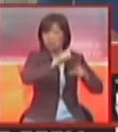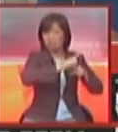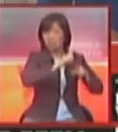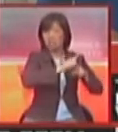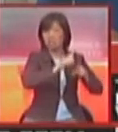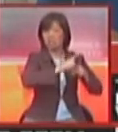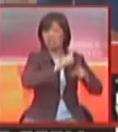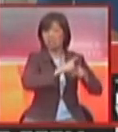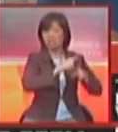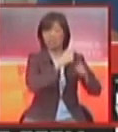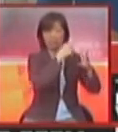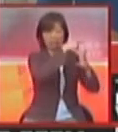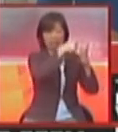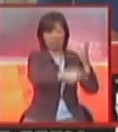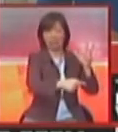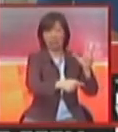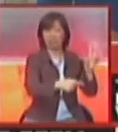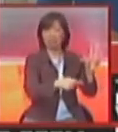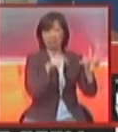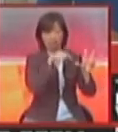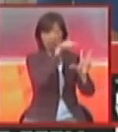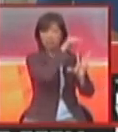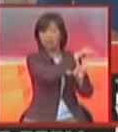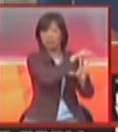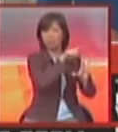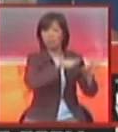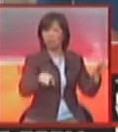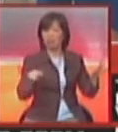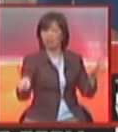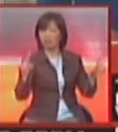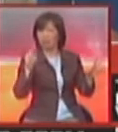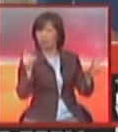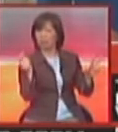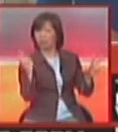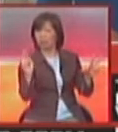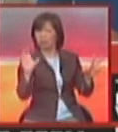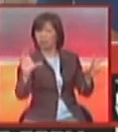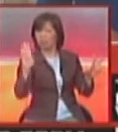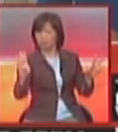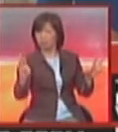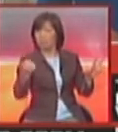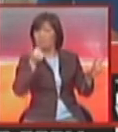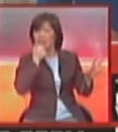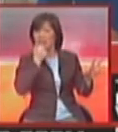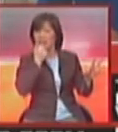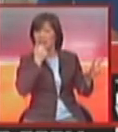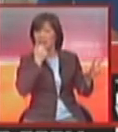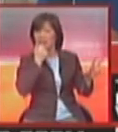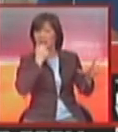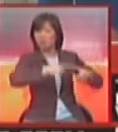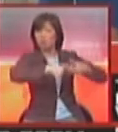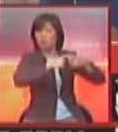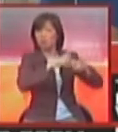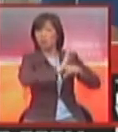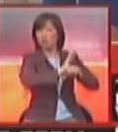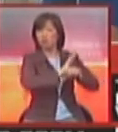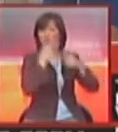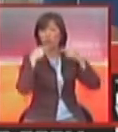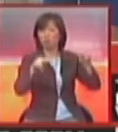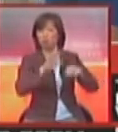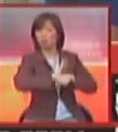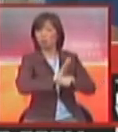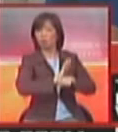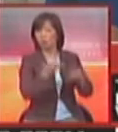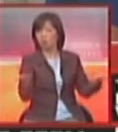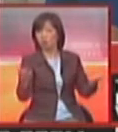yung mga host, pero maling-mali ang MTRCB para suspindihin yung isang news program. Wala silang jurisdiction